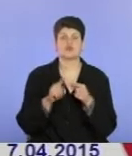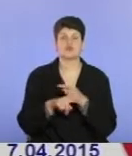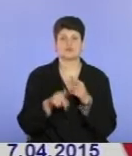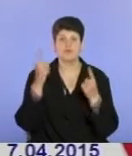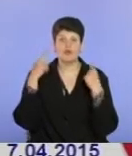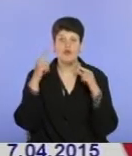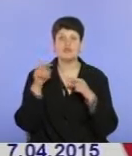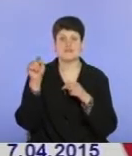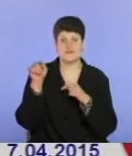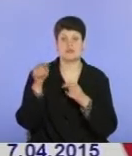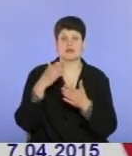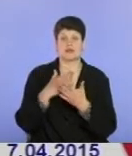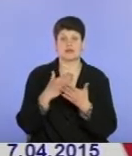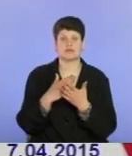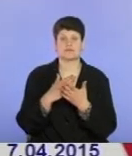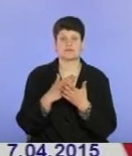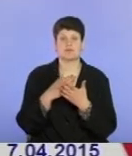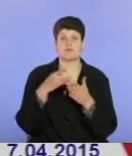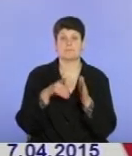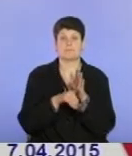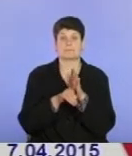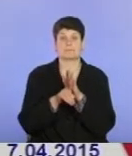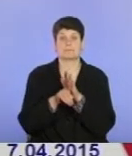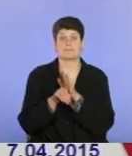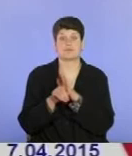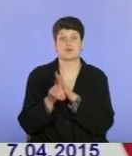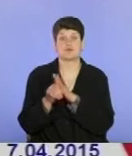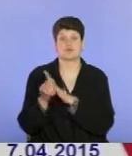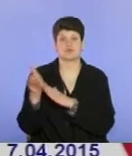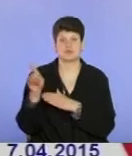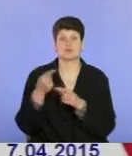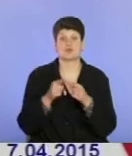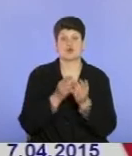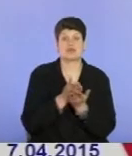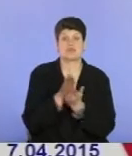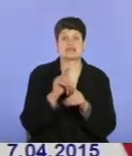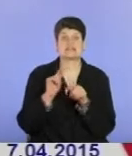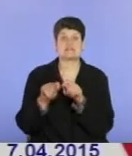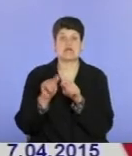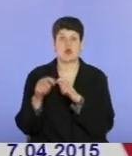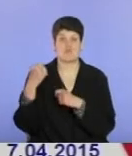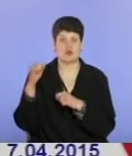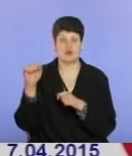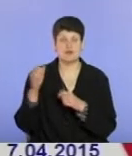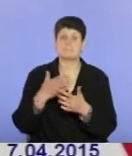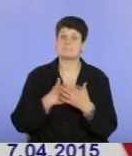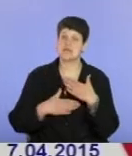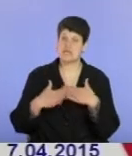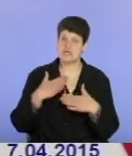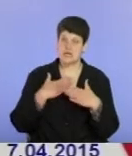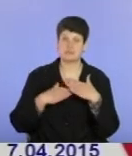і власне він є родоначальником цього напрямку сірникових рекордів і приємно що саме